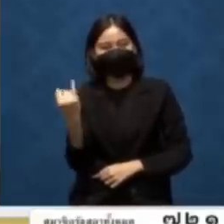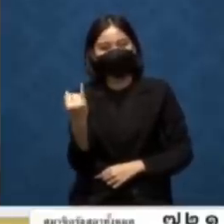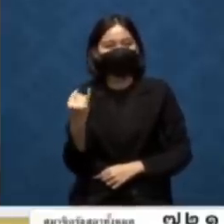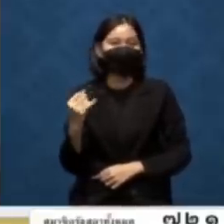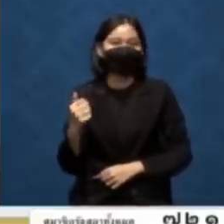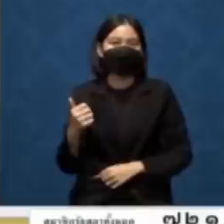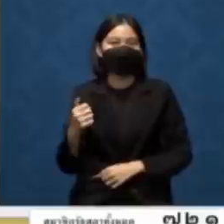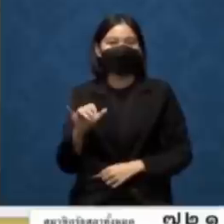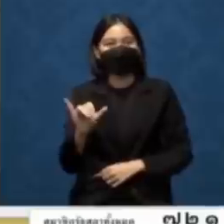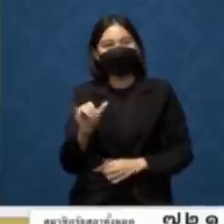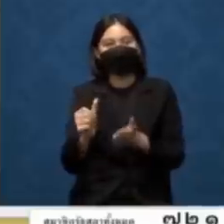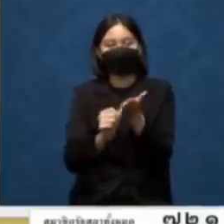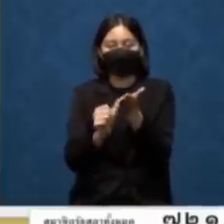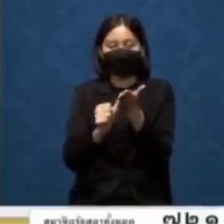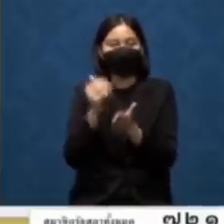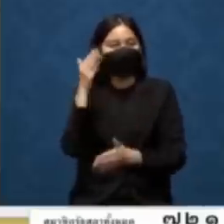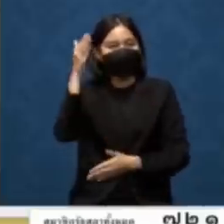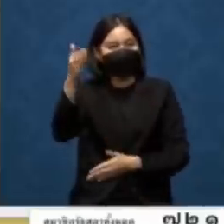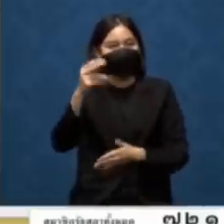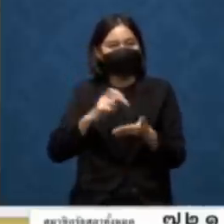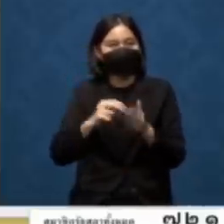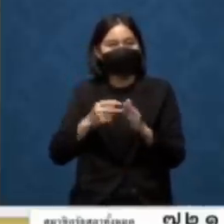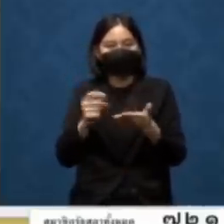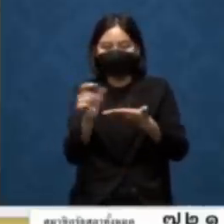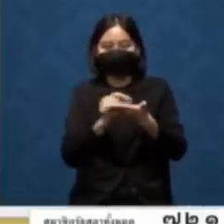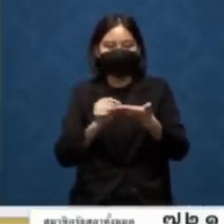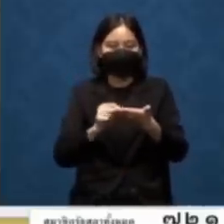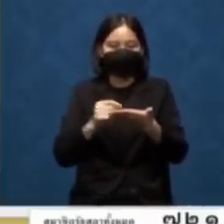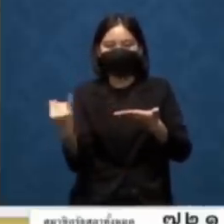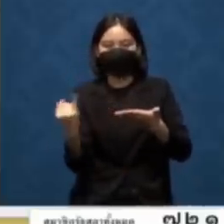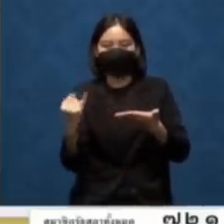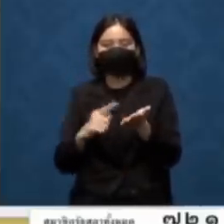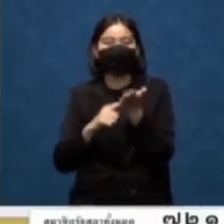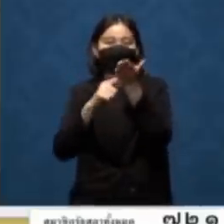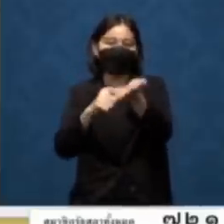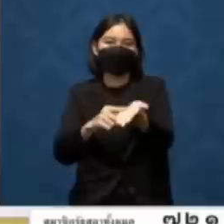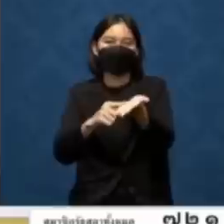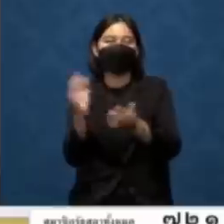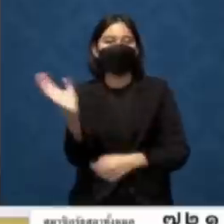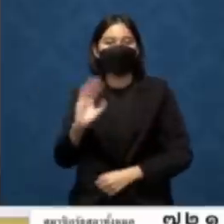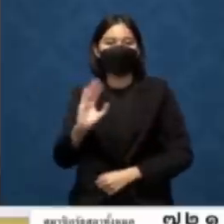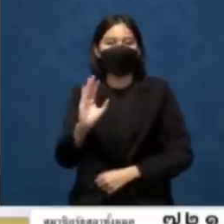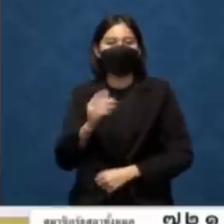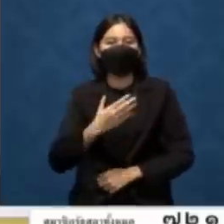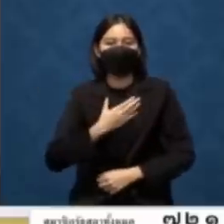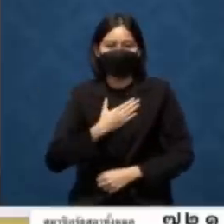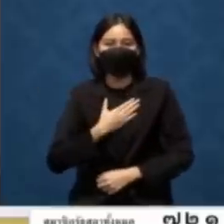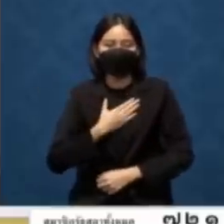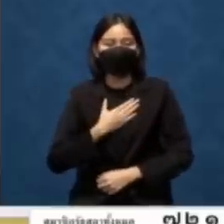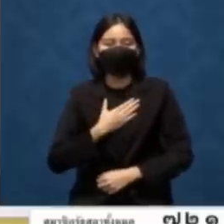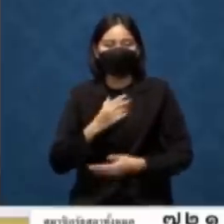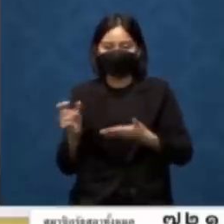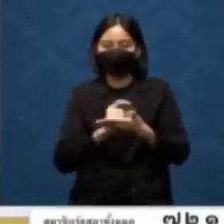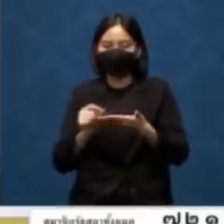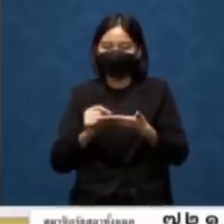ก็เดี๋วเอไปปบปงกันต่อไม่ใช่หมายควผมร่างหวยหวยมาแลวเอมาเสนอไม่ใช่ครับความเหนขพวกผมคผมร่างดีแล้วคร